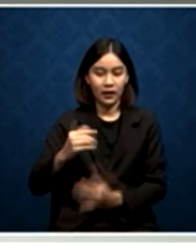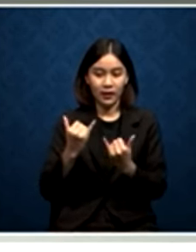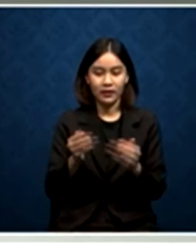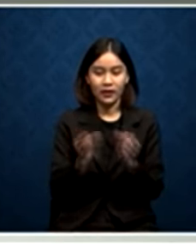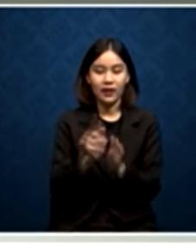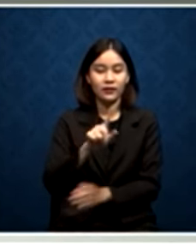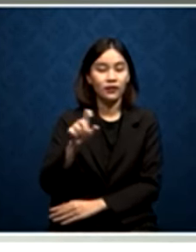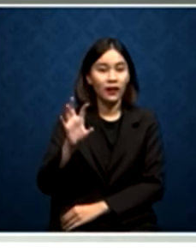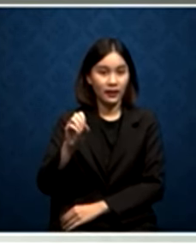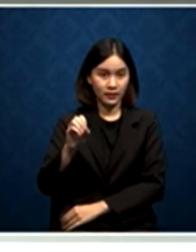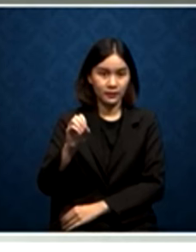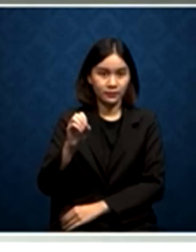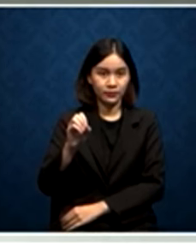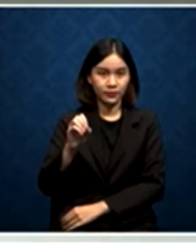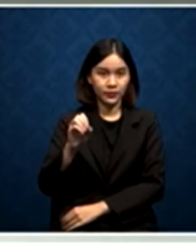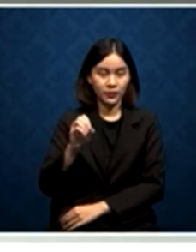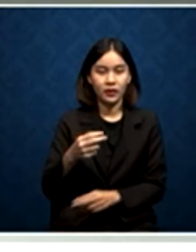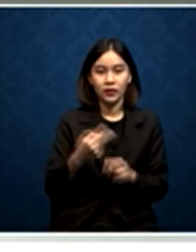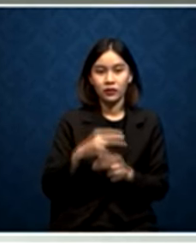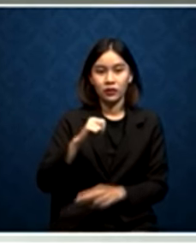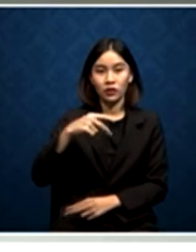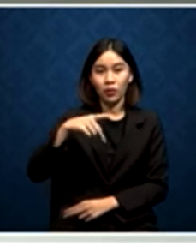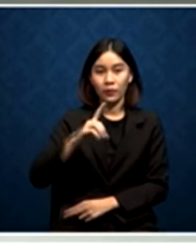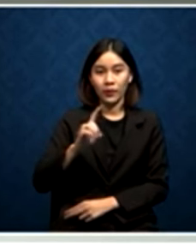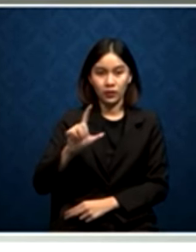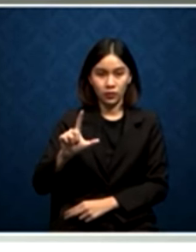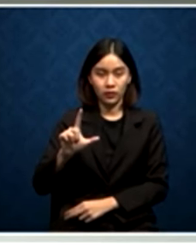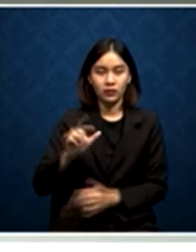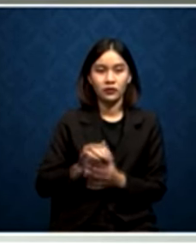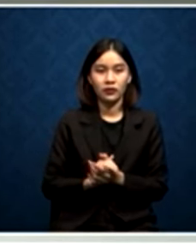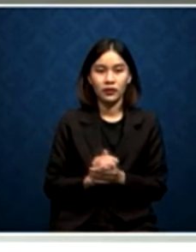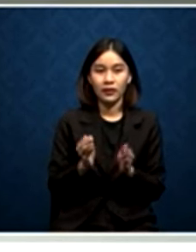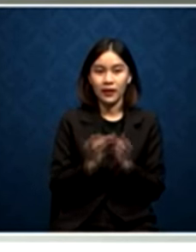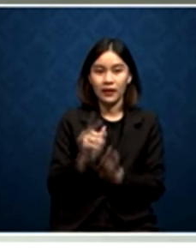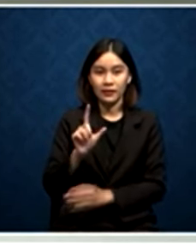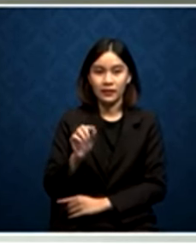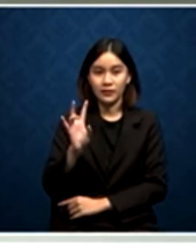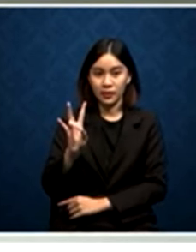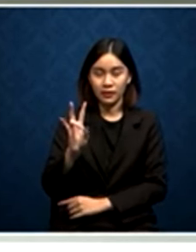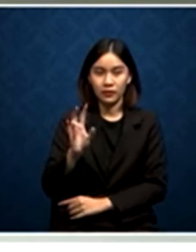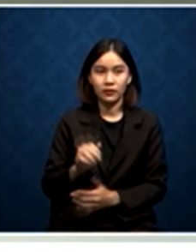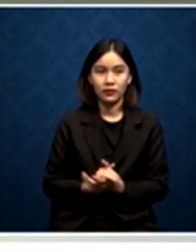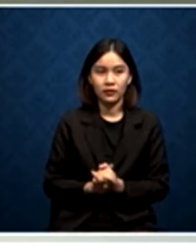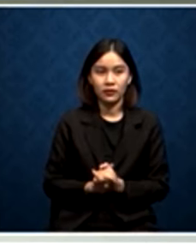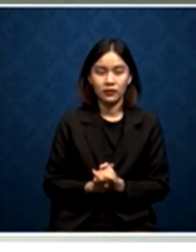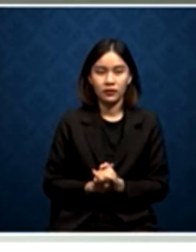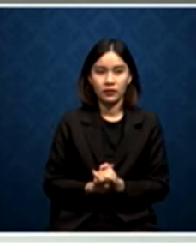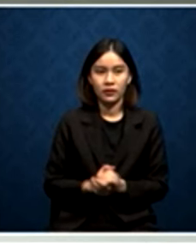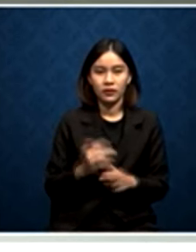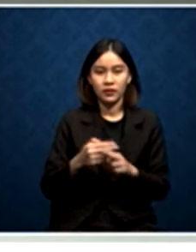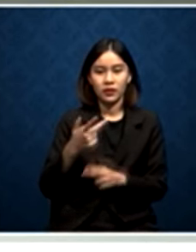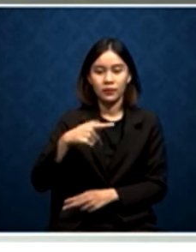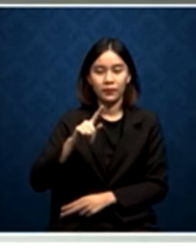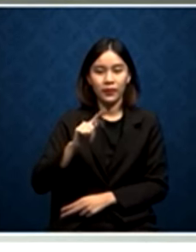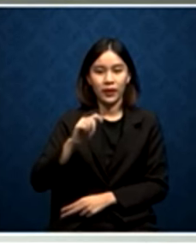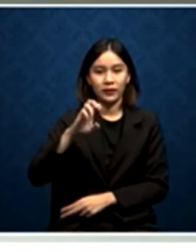แนนนายธนพดลอินนาได้27คะแนนนายปฏิมาจิ